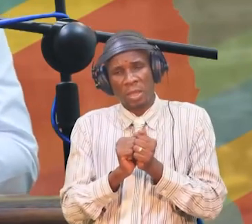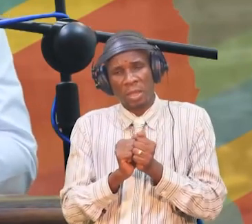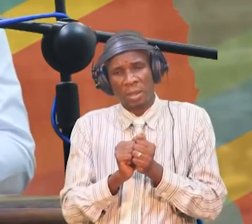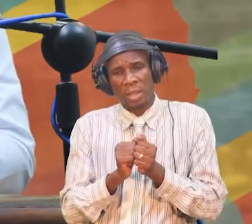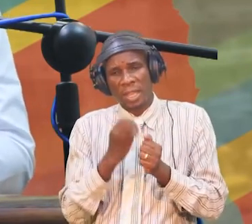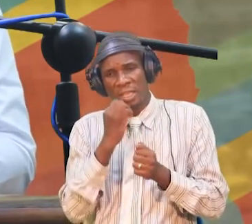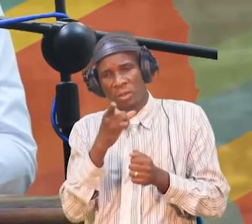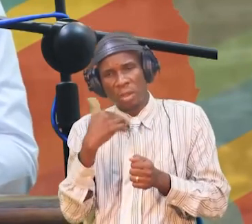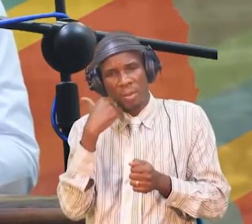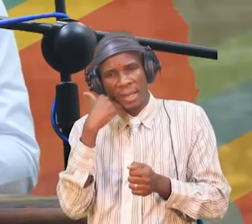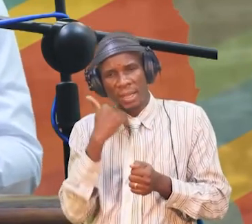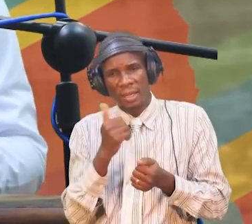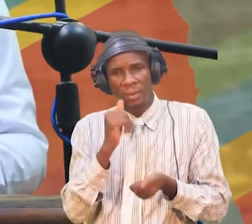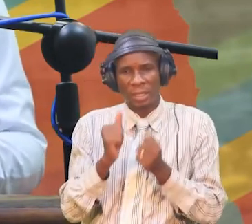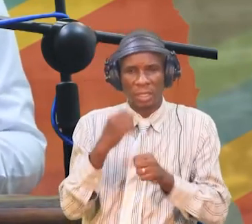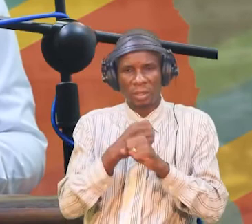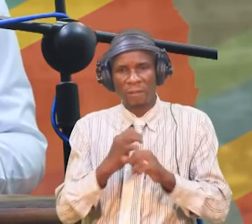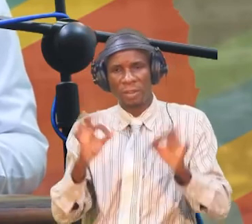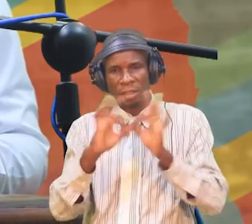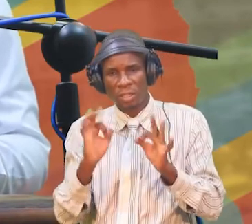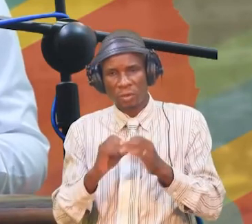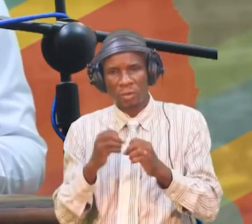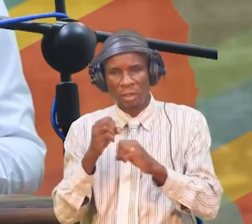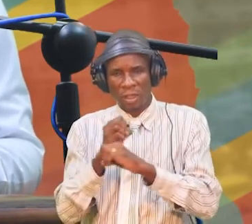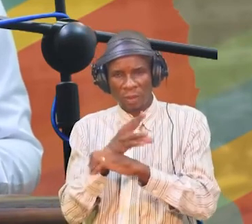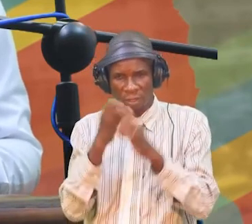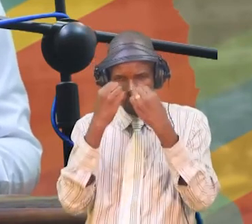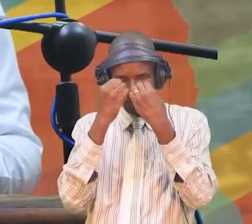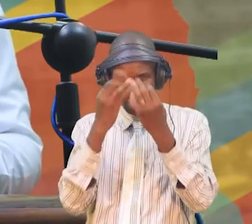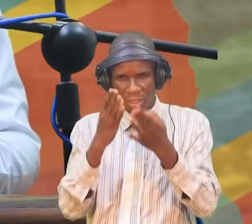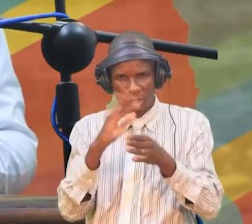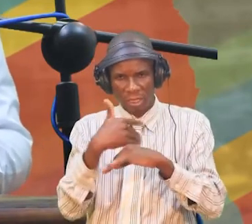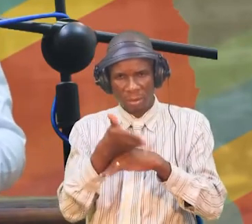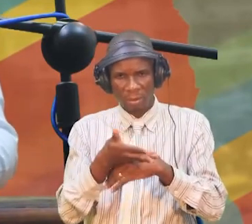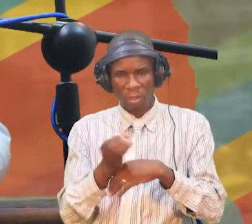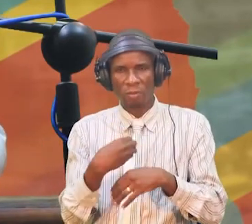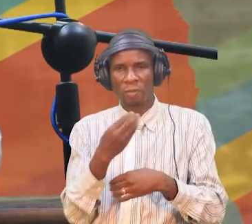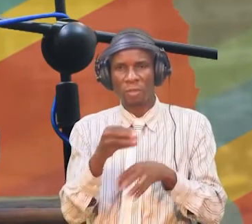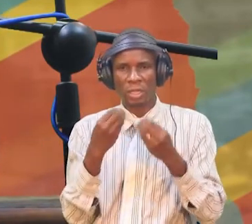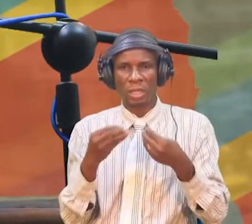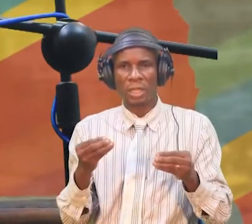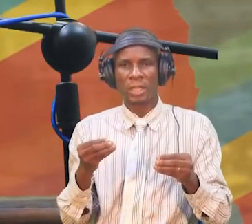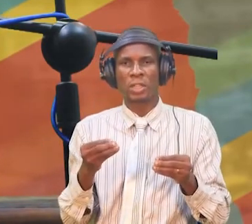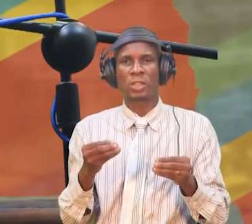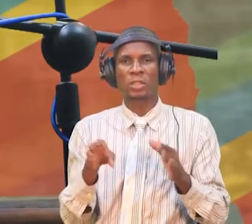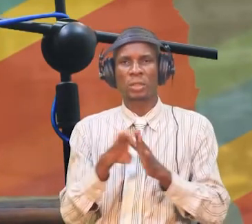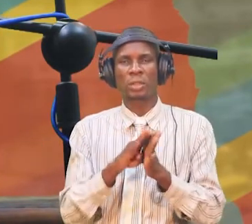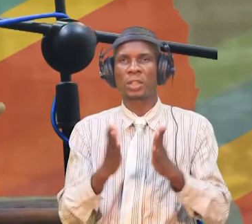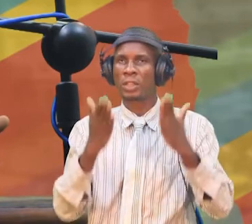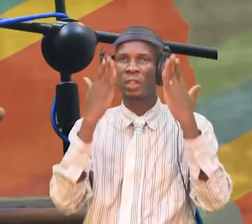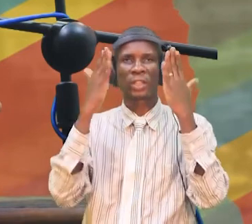2020 est à votre disposition pour que vous soyez, pour vous apporter ce dont vous avez besoin par rapport à la condition.